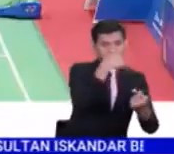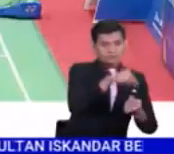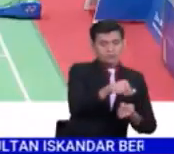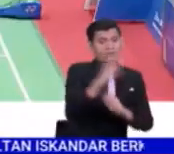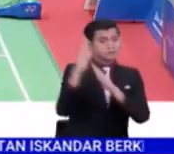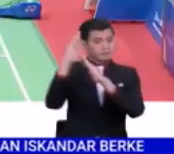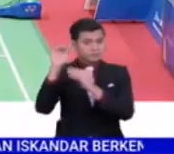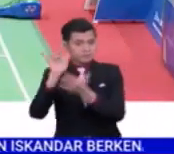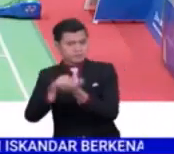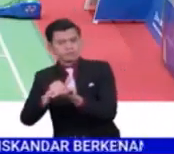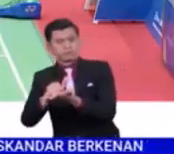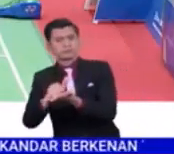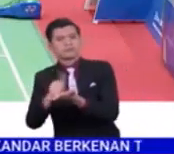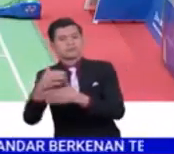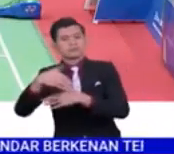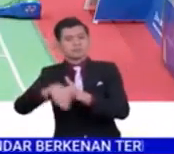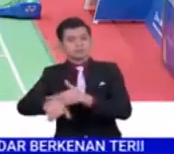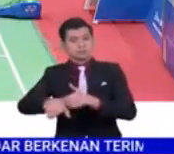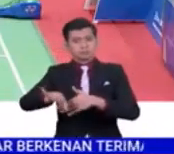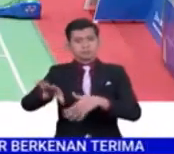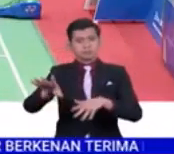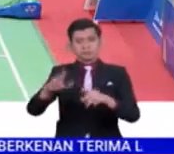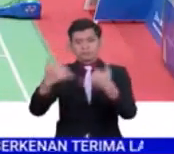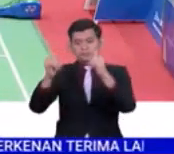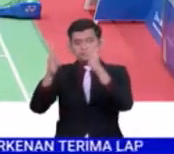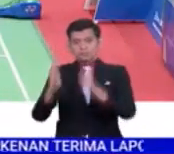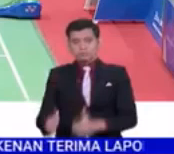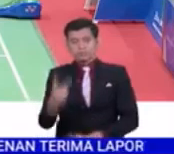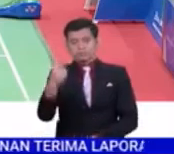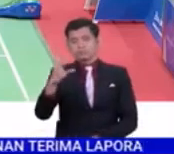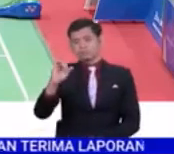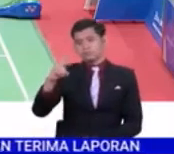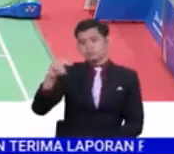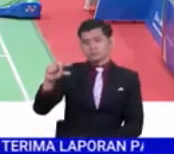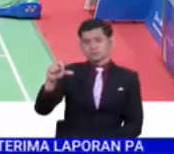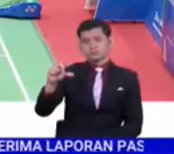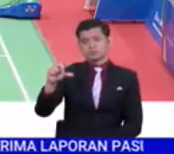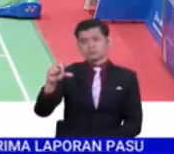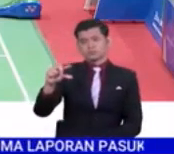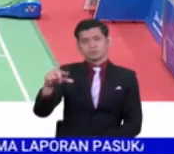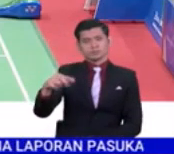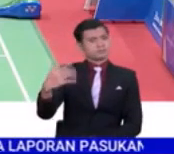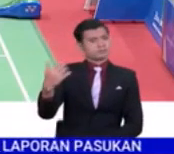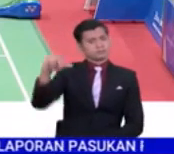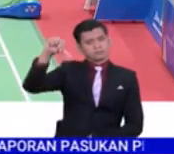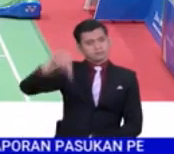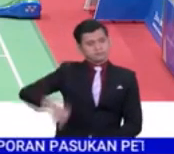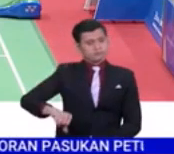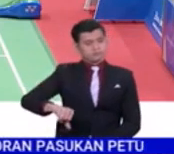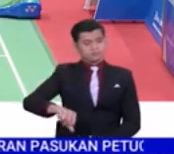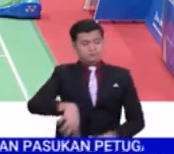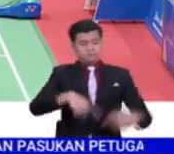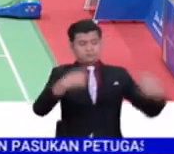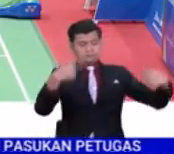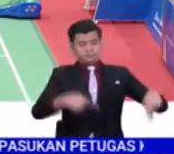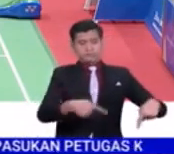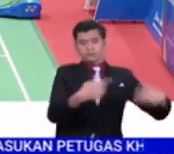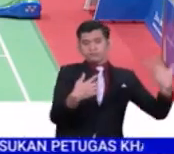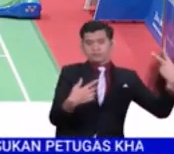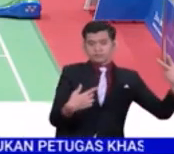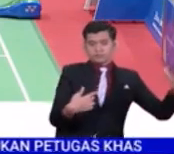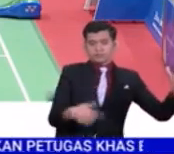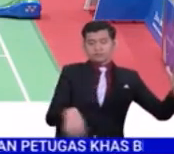kebangkitan bagaimanapun lebur selepas perseorangan kedua Pong ini tewas ditangan tiang Tofu